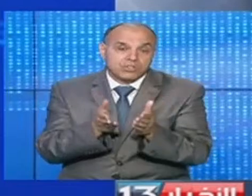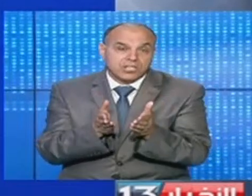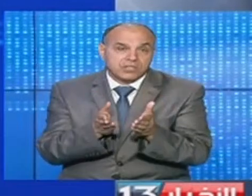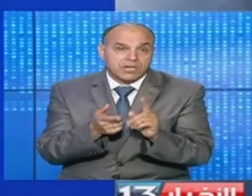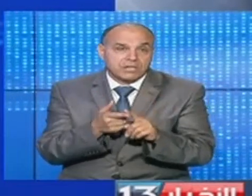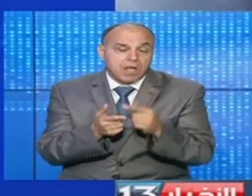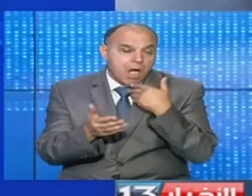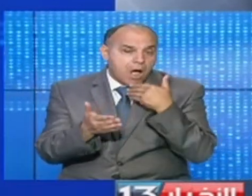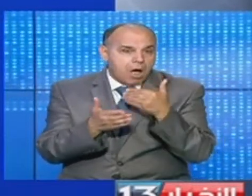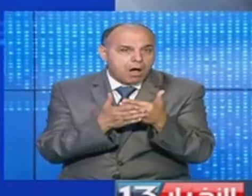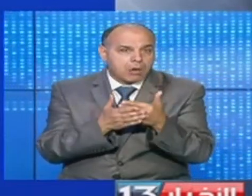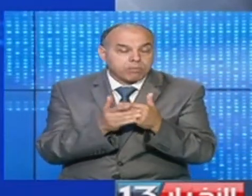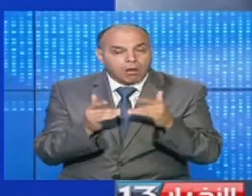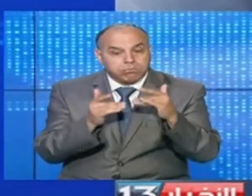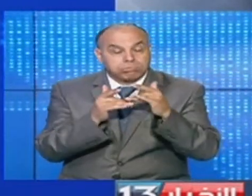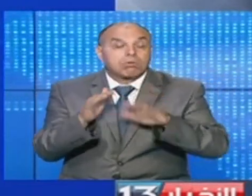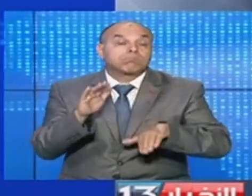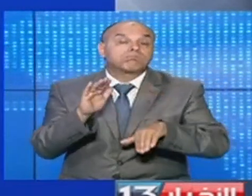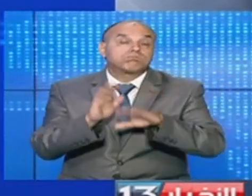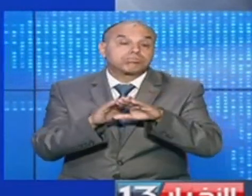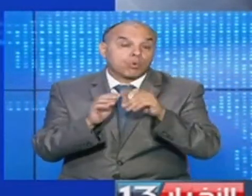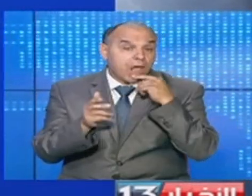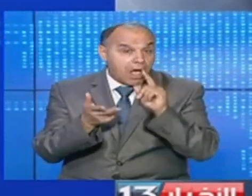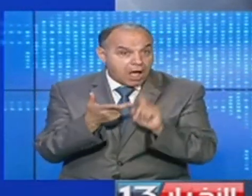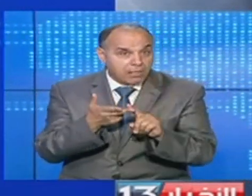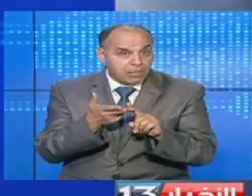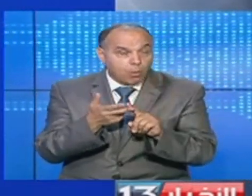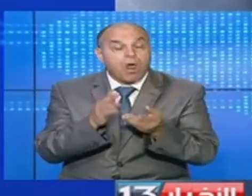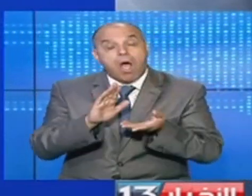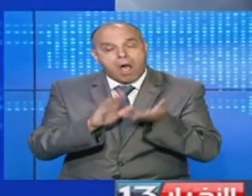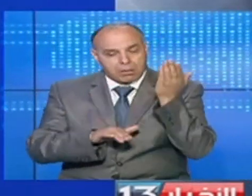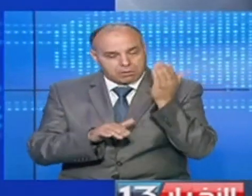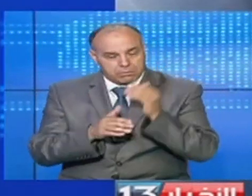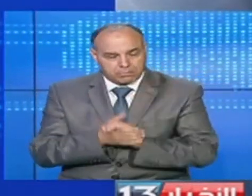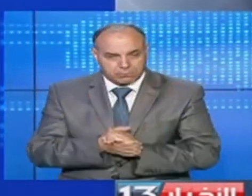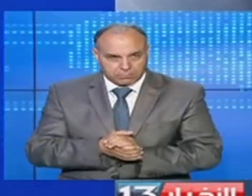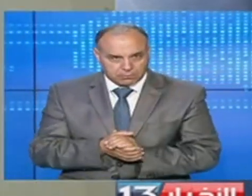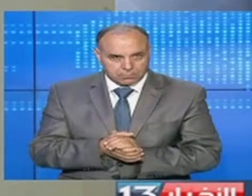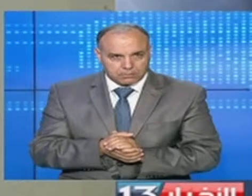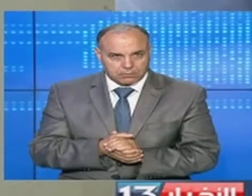قاربت طاقه استيعابها القصوى او تجاوزتها